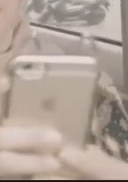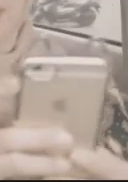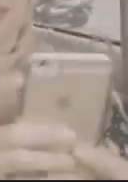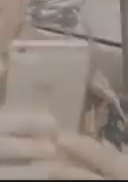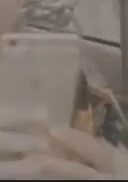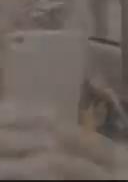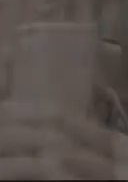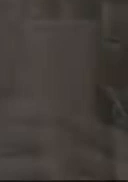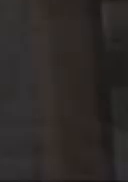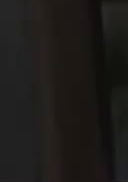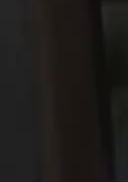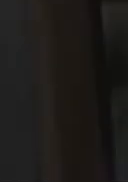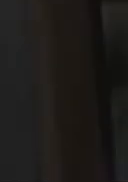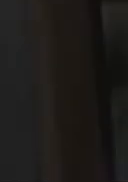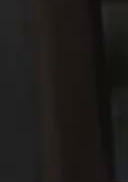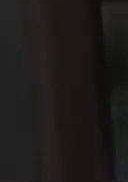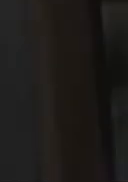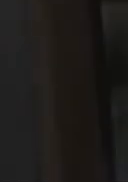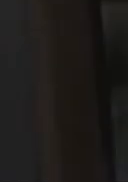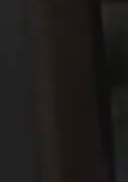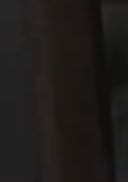Laporannya gimana? Sudah beres?